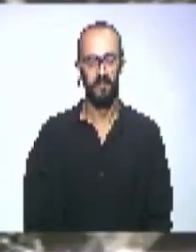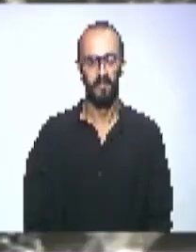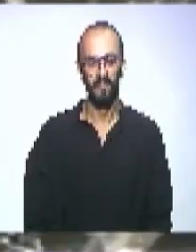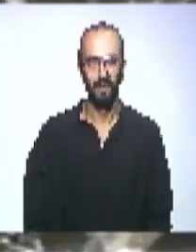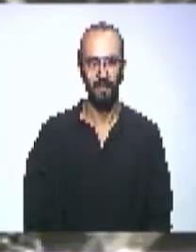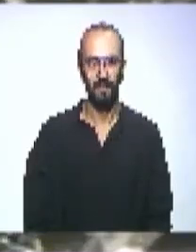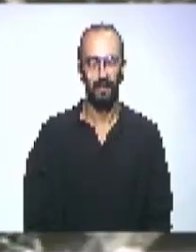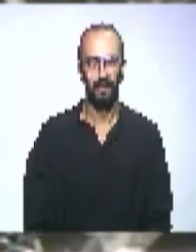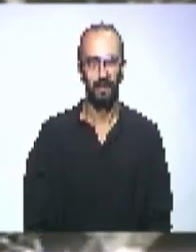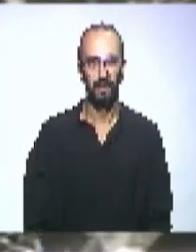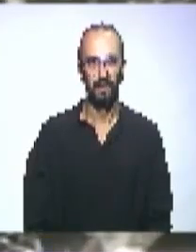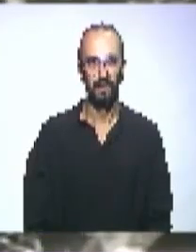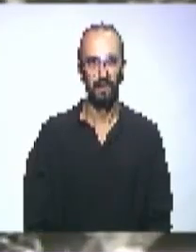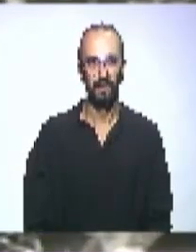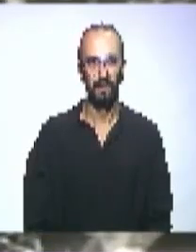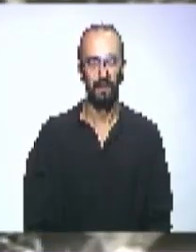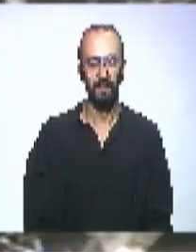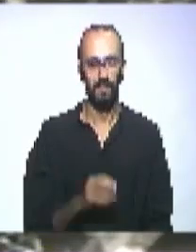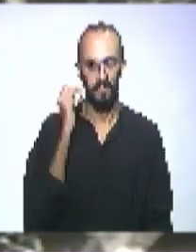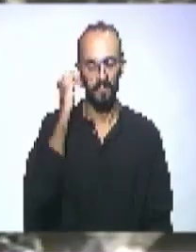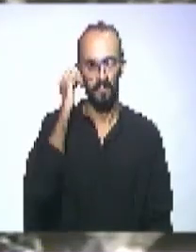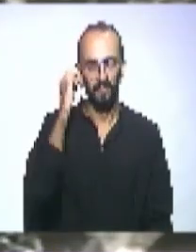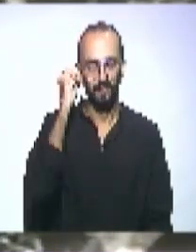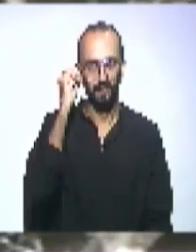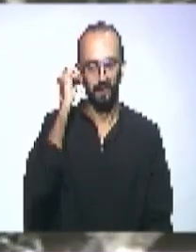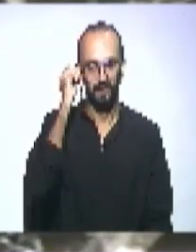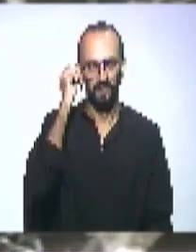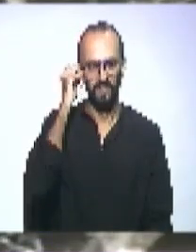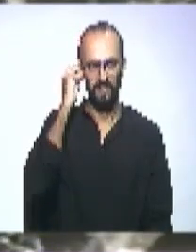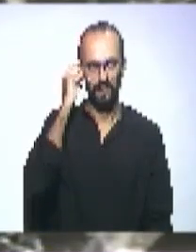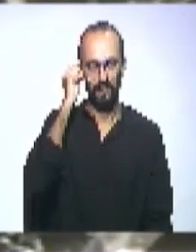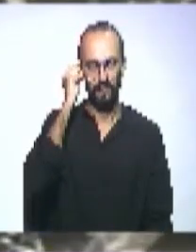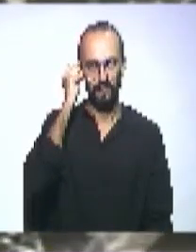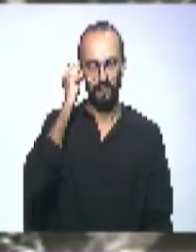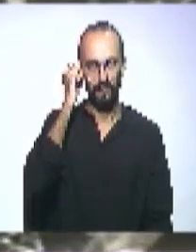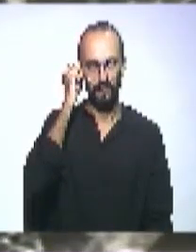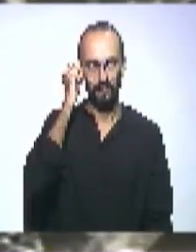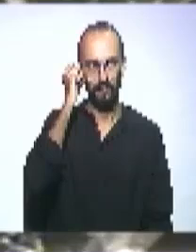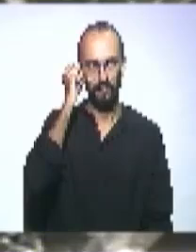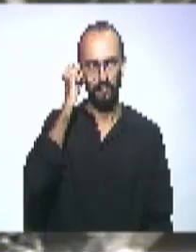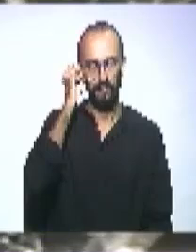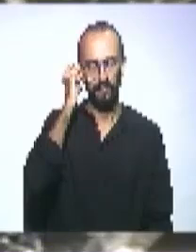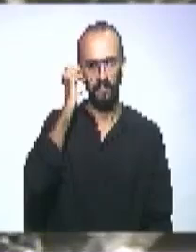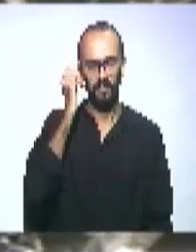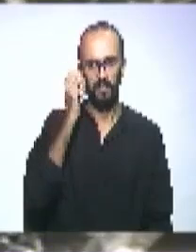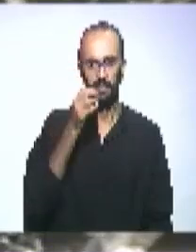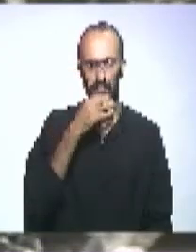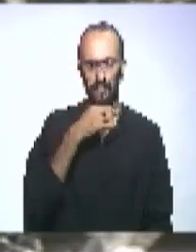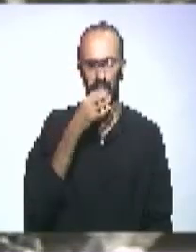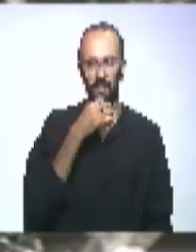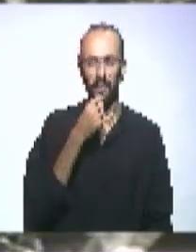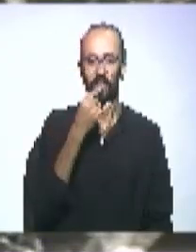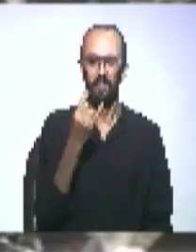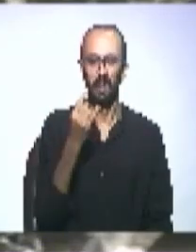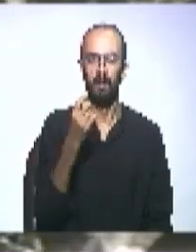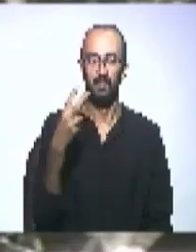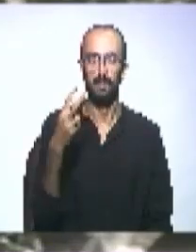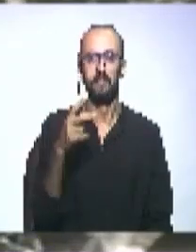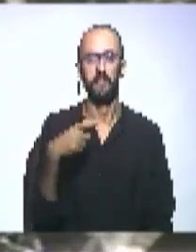ايه جميله. هي كده اخدت وقت قد ايه يا شيف؟ حوالي تلت ساعه مثلا. يعني احنا عايزينها شويه